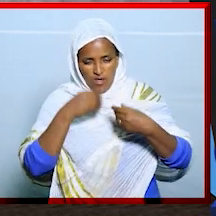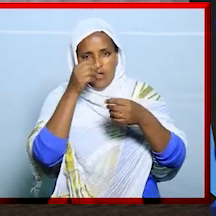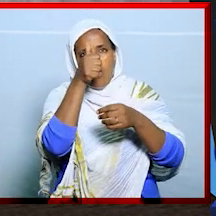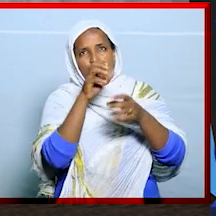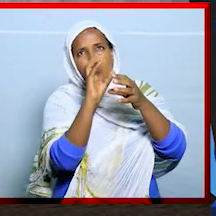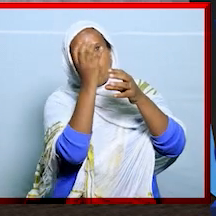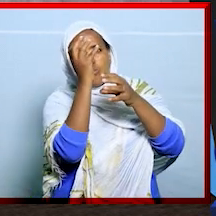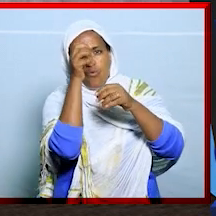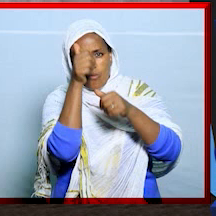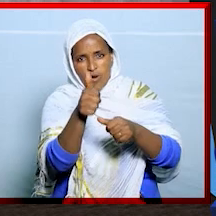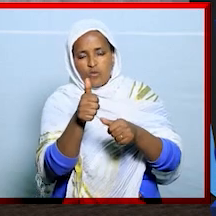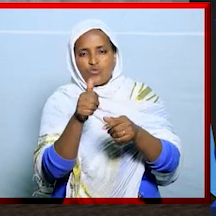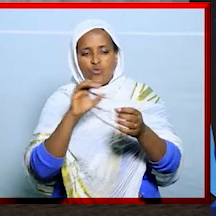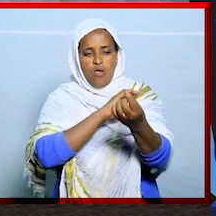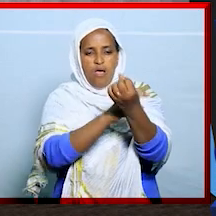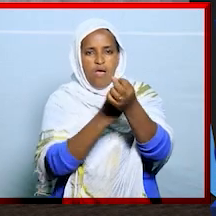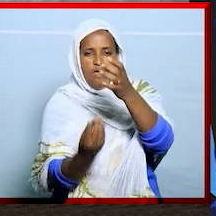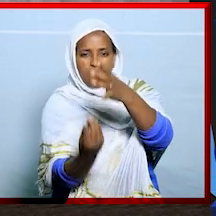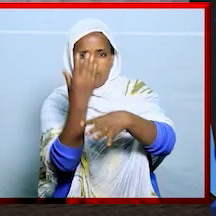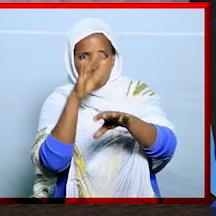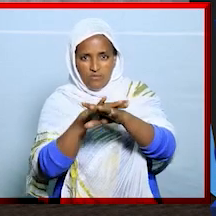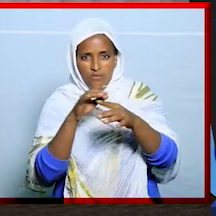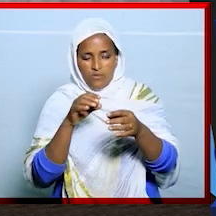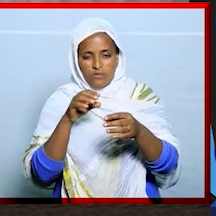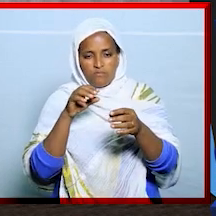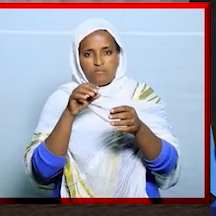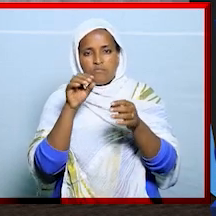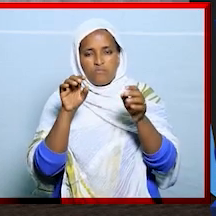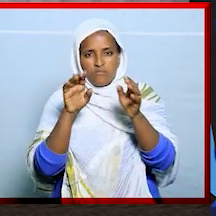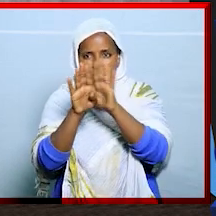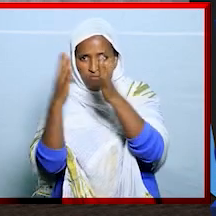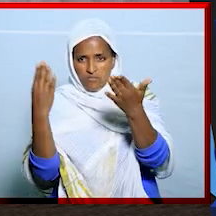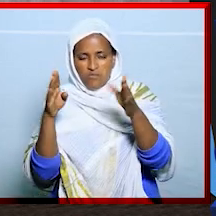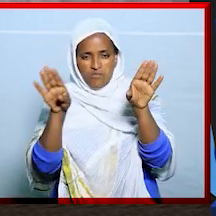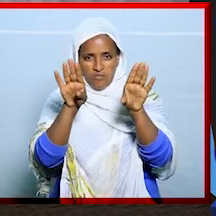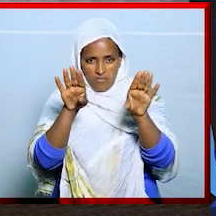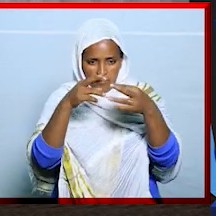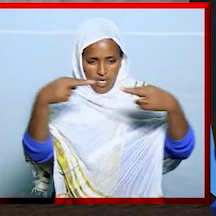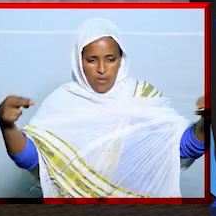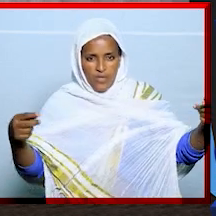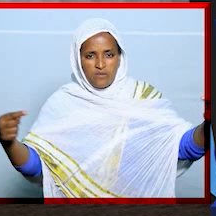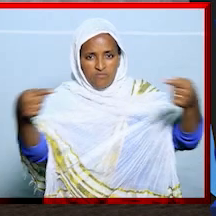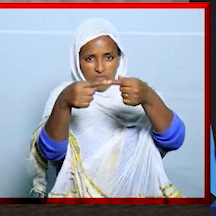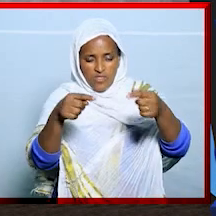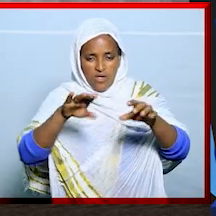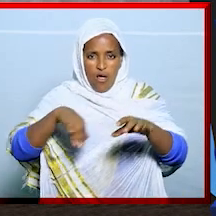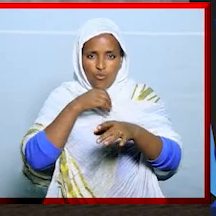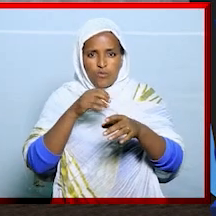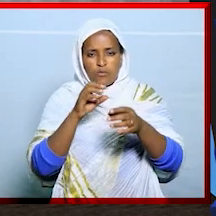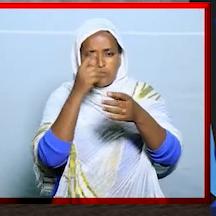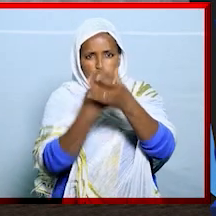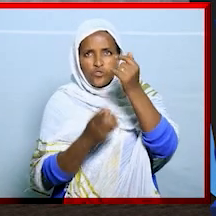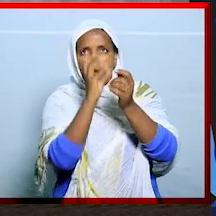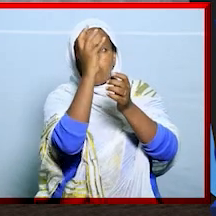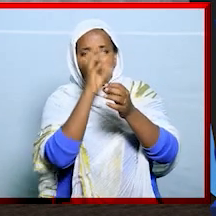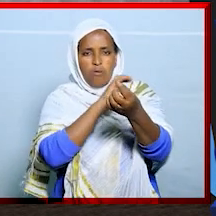ይደረጋል። ነገር ግን የአምፖል በራሱ ከኃይል ማመንጫ ኃይሉ ካልተለቀቀለትና በገመድ እንዲመጣ ካልተደረገ